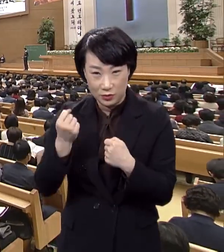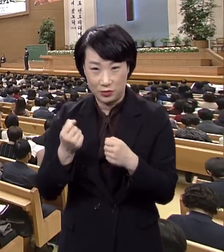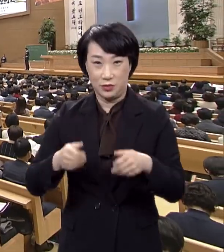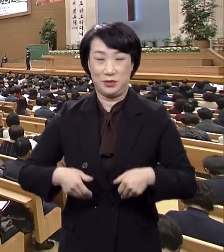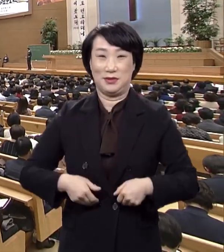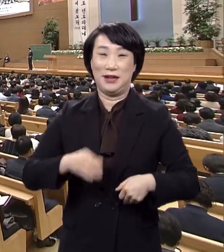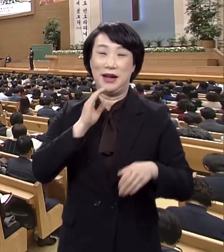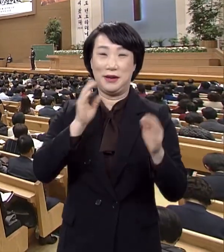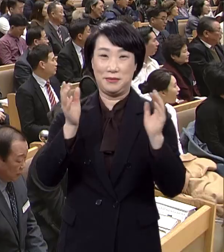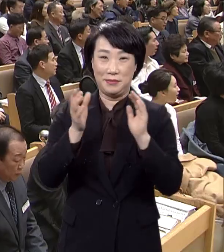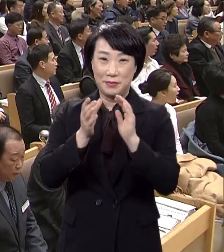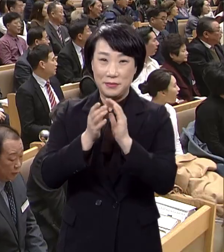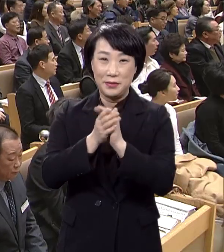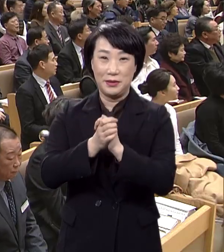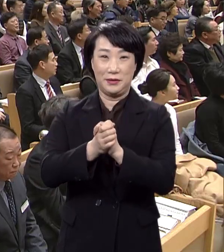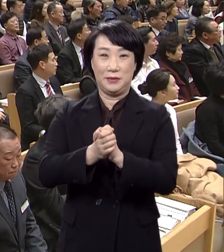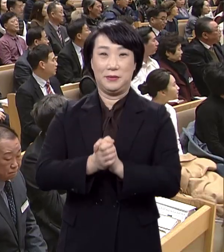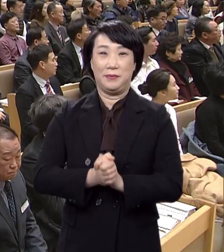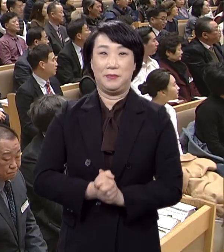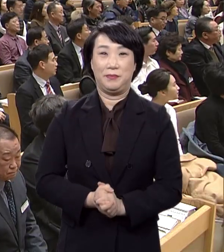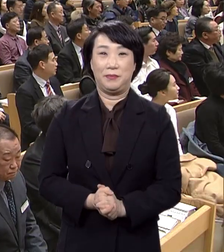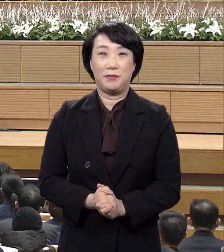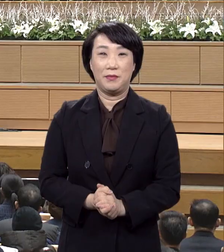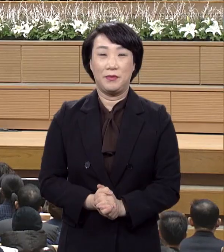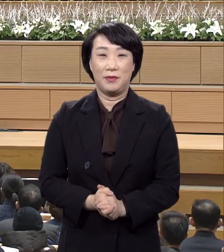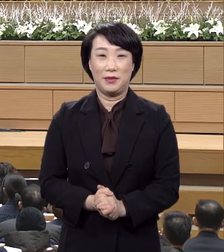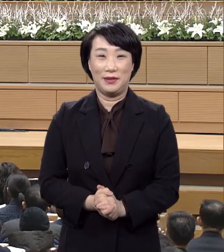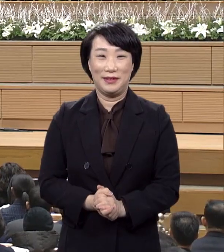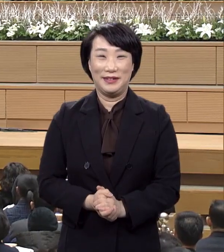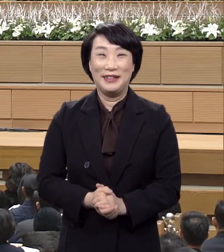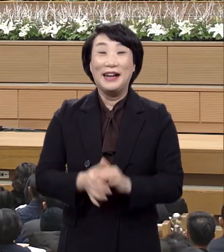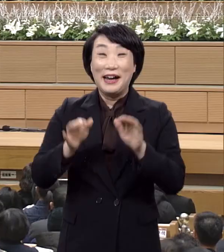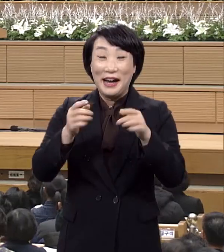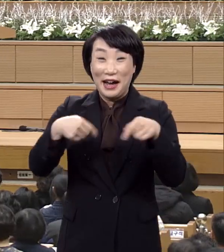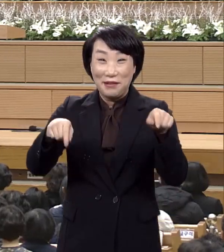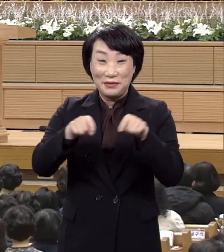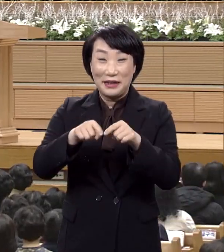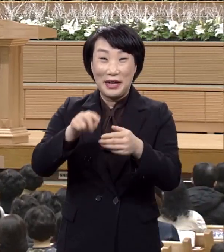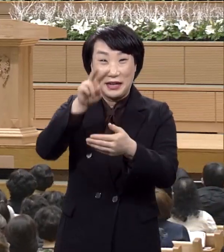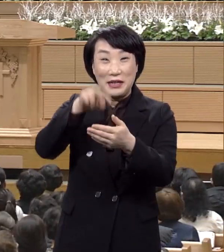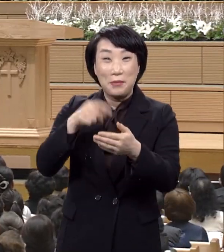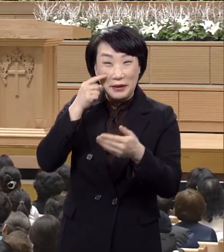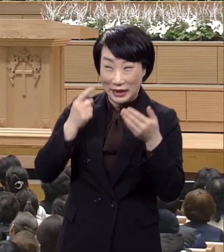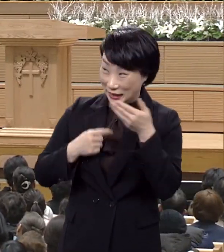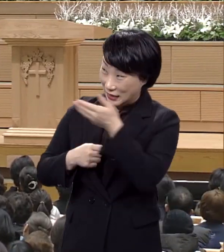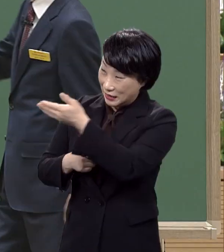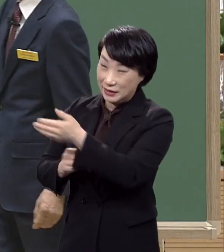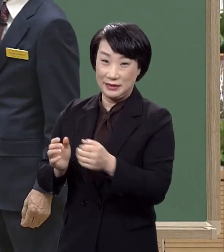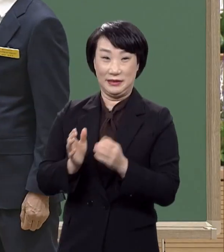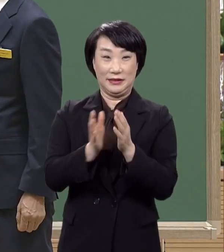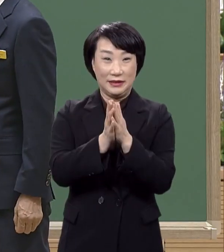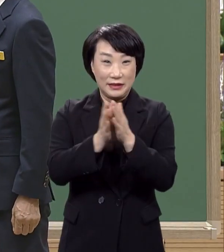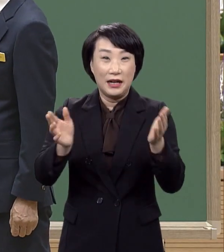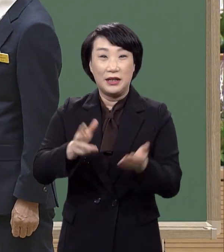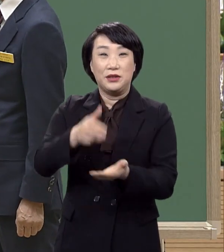복종하라. 아멘. 아멘. 큰 소리로 읽습니다. 시작.